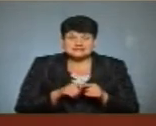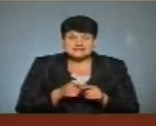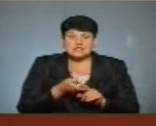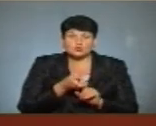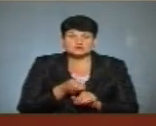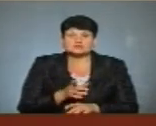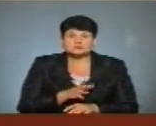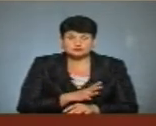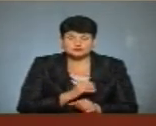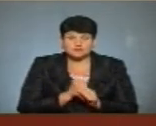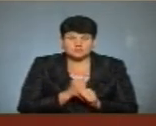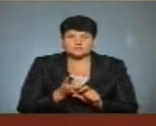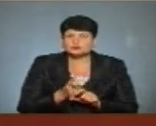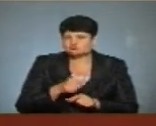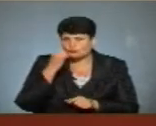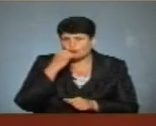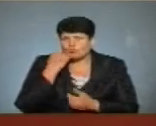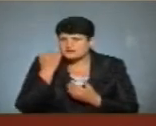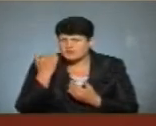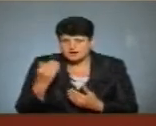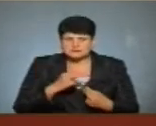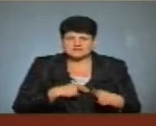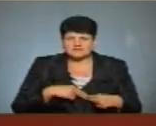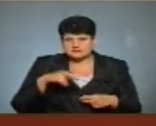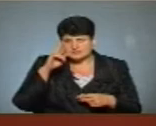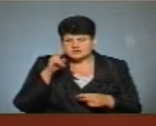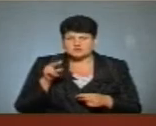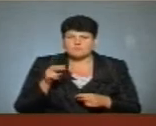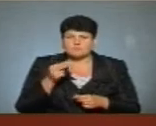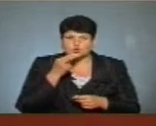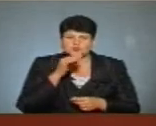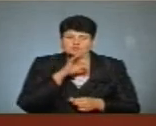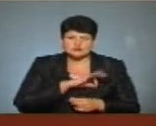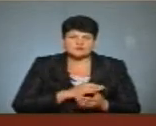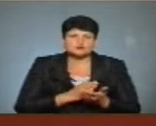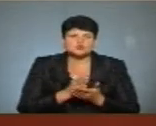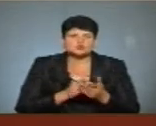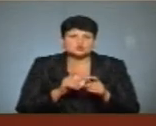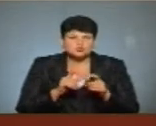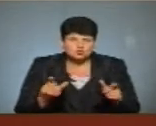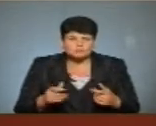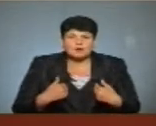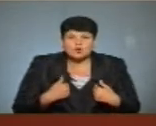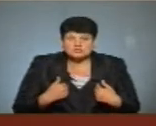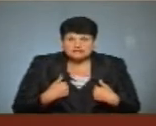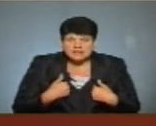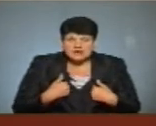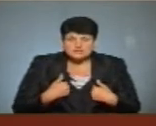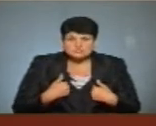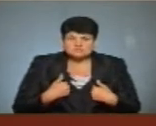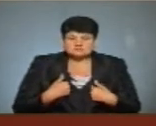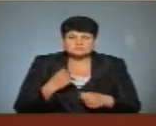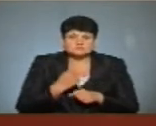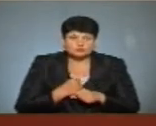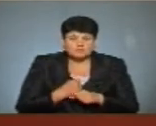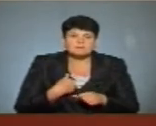налагоджений, ми би дуже подякували працівникам Держспоживслужби, тому що наші компетенції,